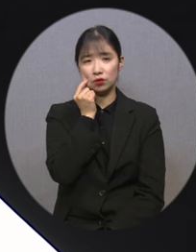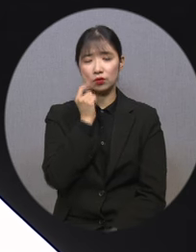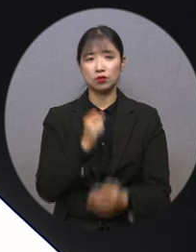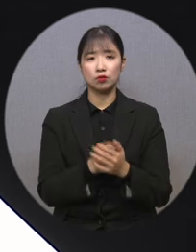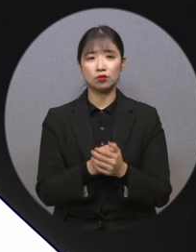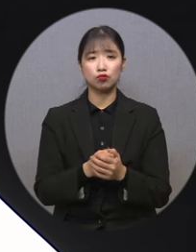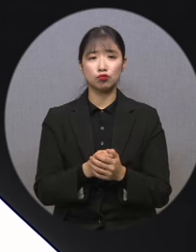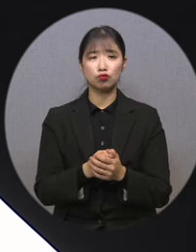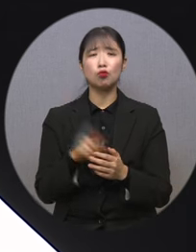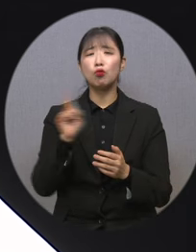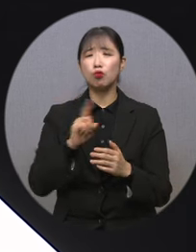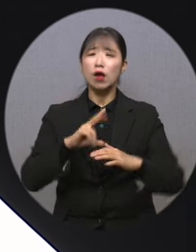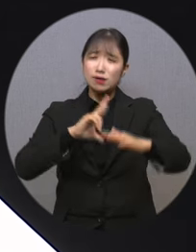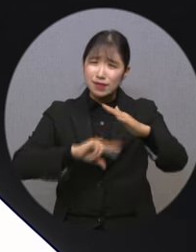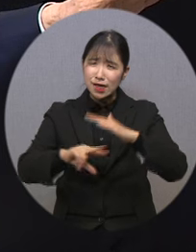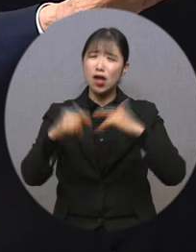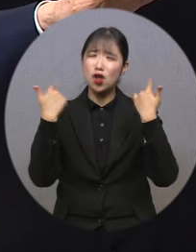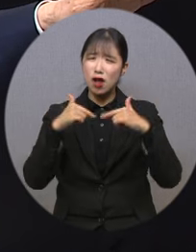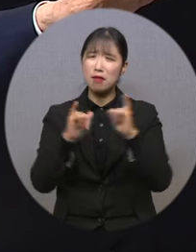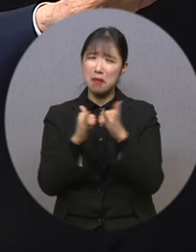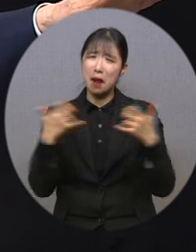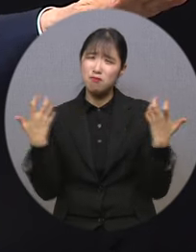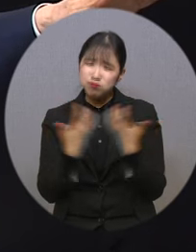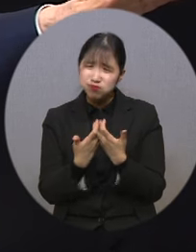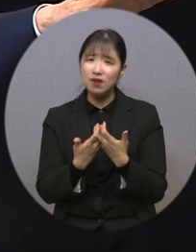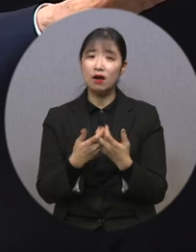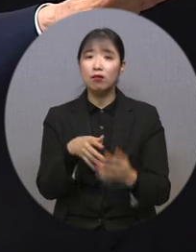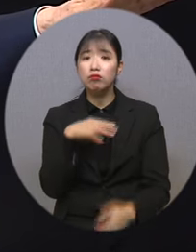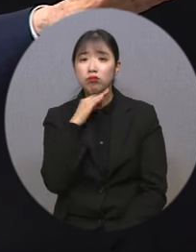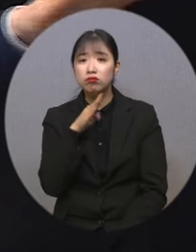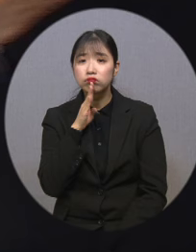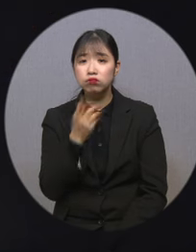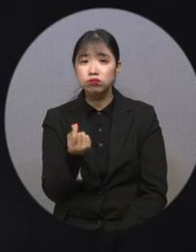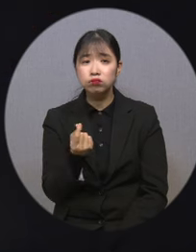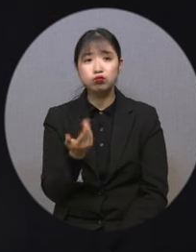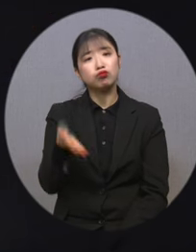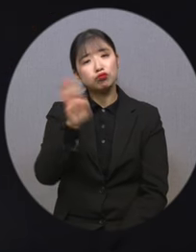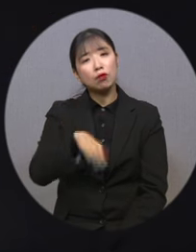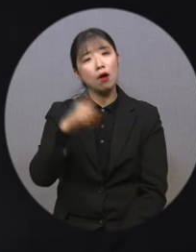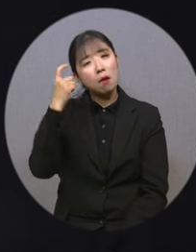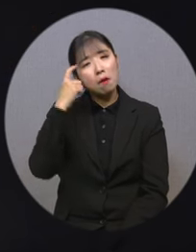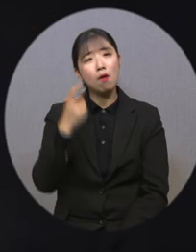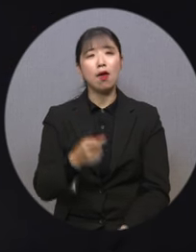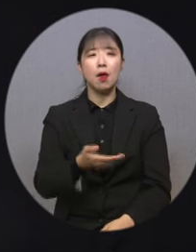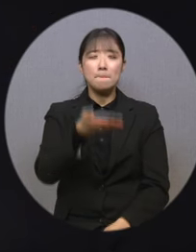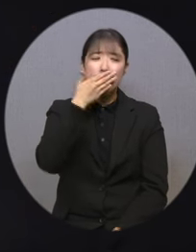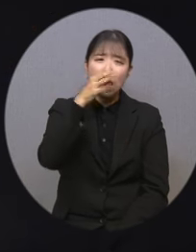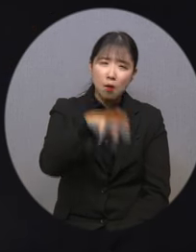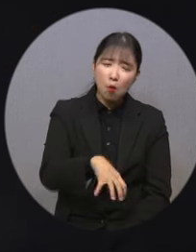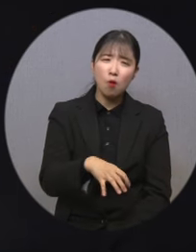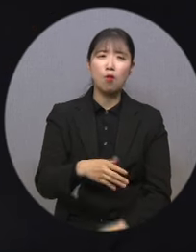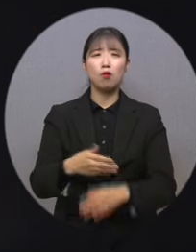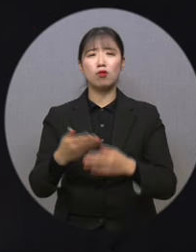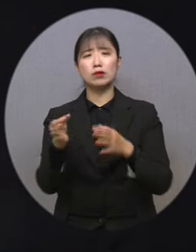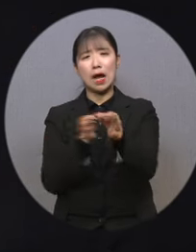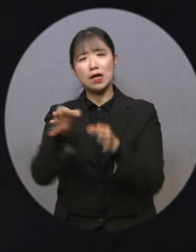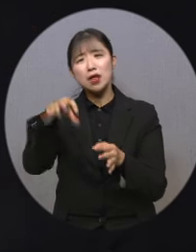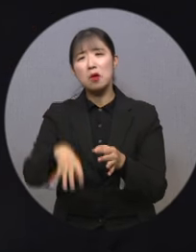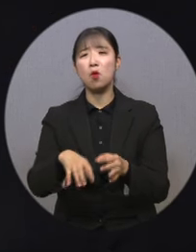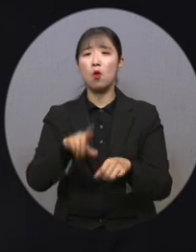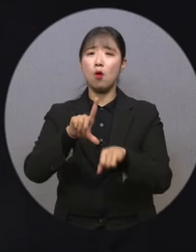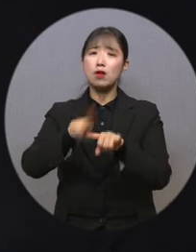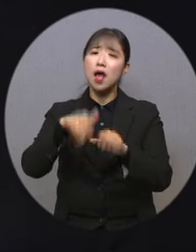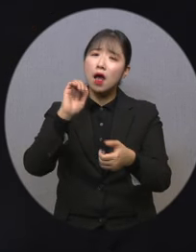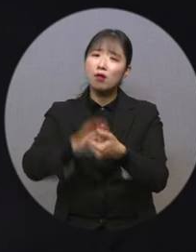우리가 지하철도 빽빽하게 타고 다녀요. 그렇지 않습니까? 그런데 왜 식당이나 어떤 업소에 시간 제한을